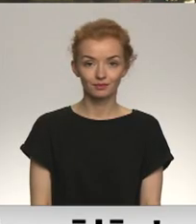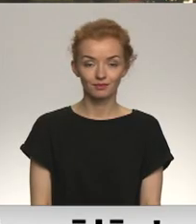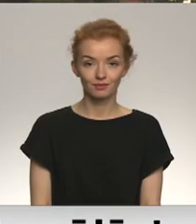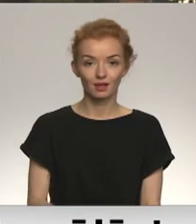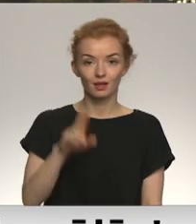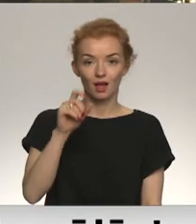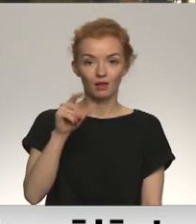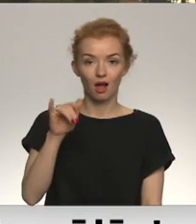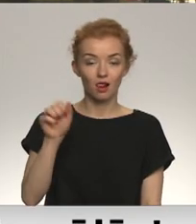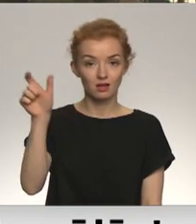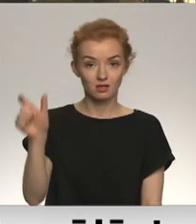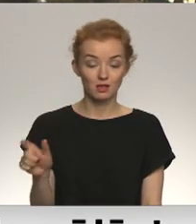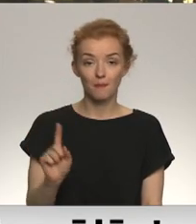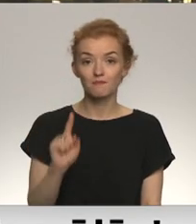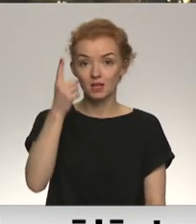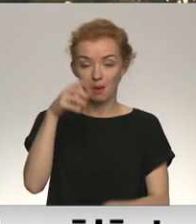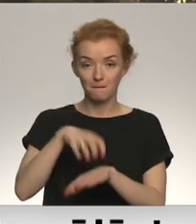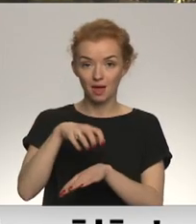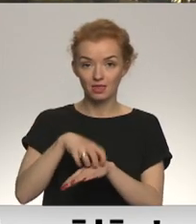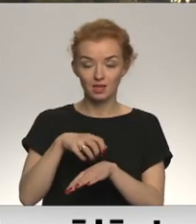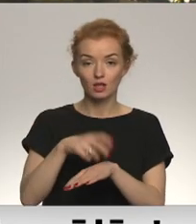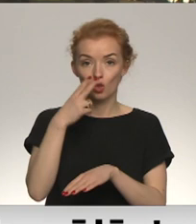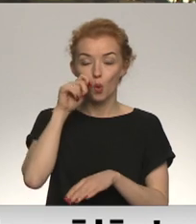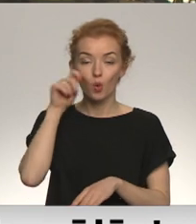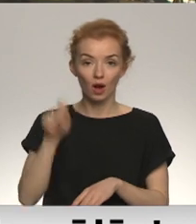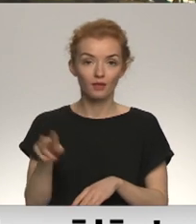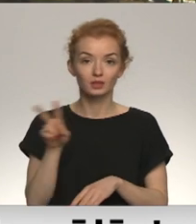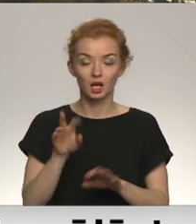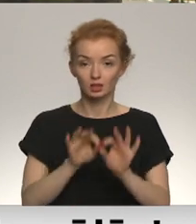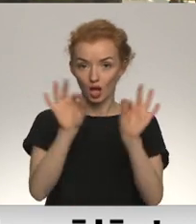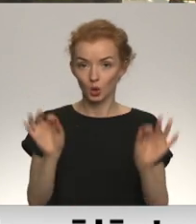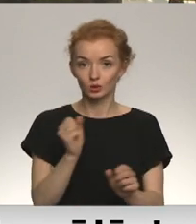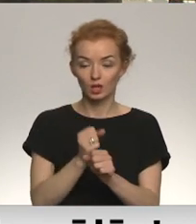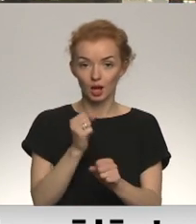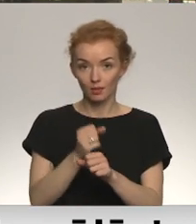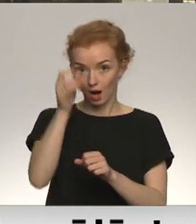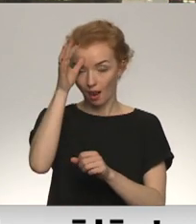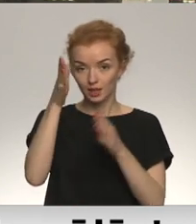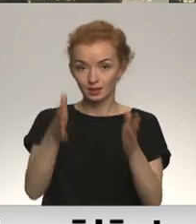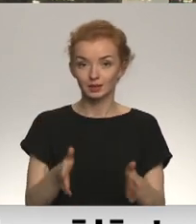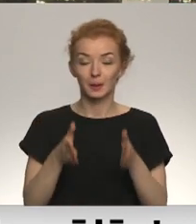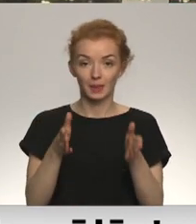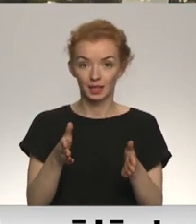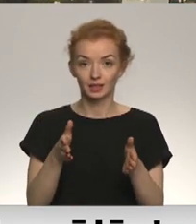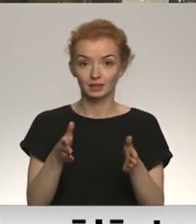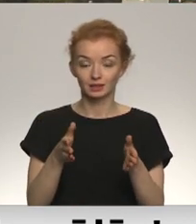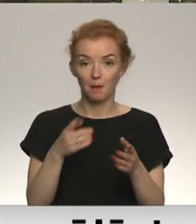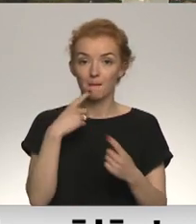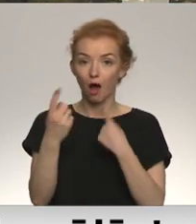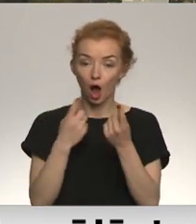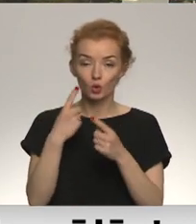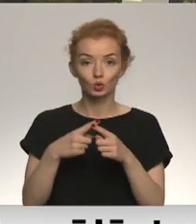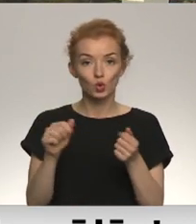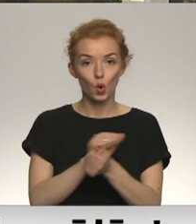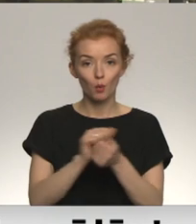Natālija Timoščuka ir pirmā mediķe no Ukrainas, kas sākusi darbu Rīgas Austrumu slimnīcā. Pārunas un